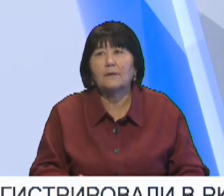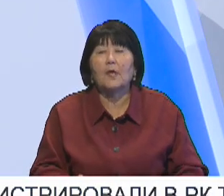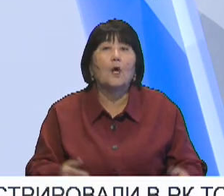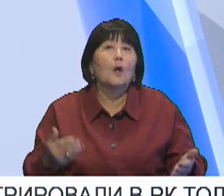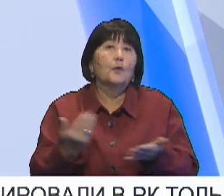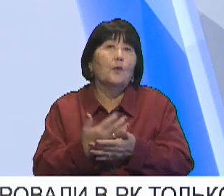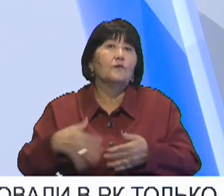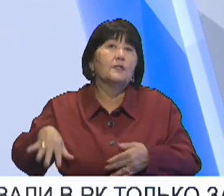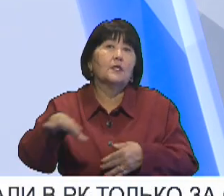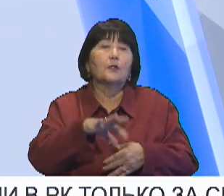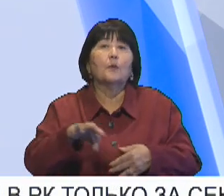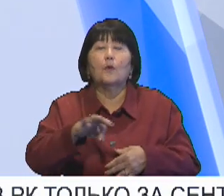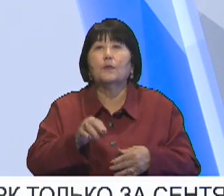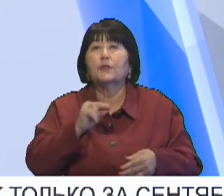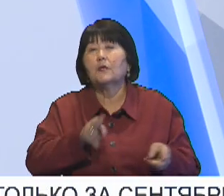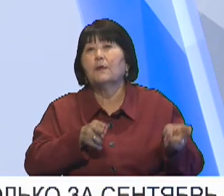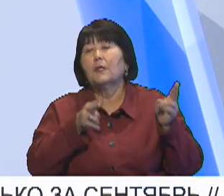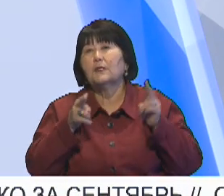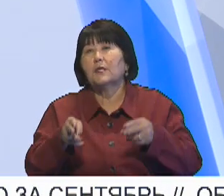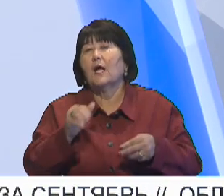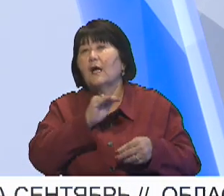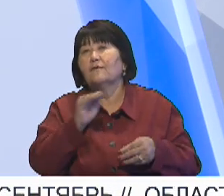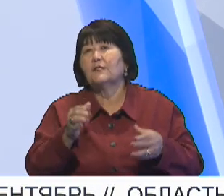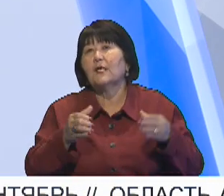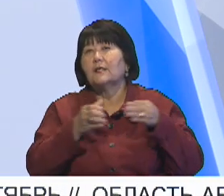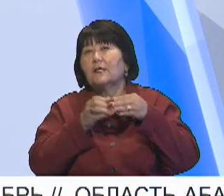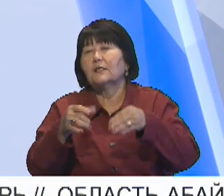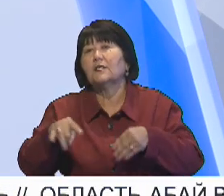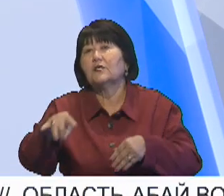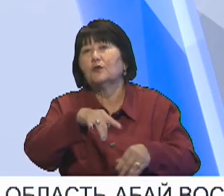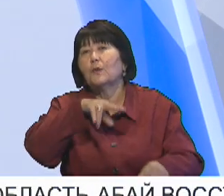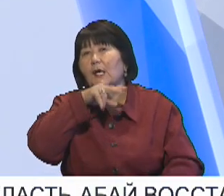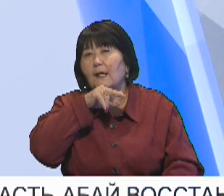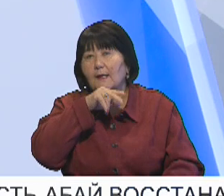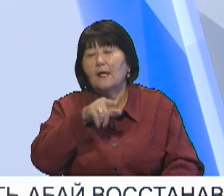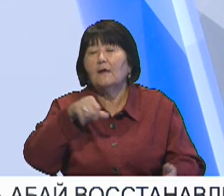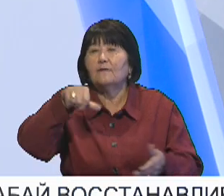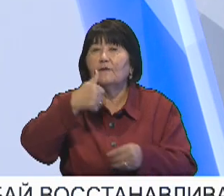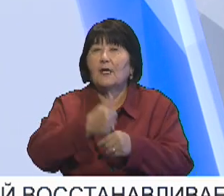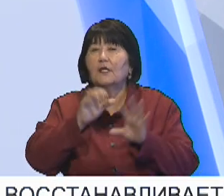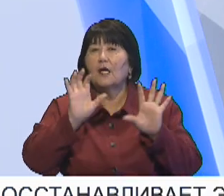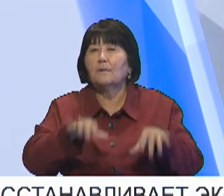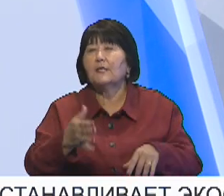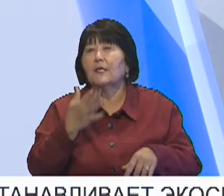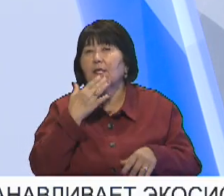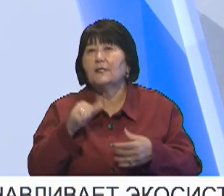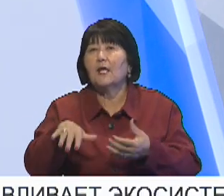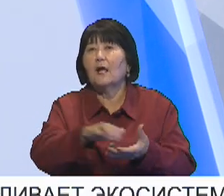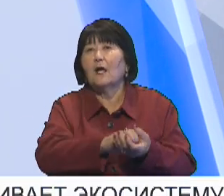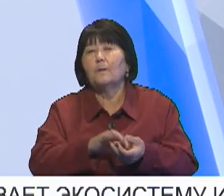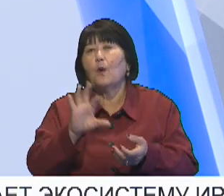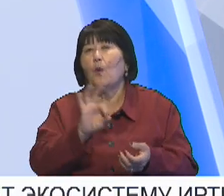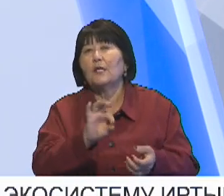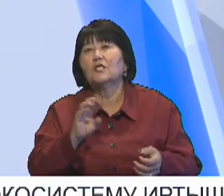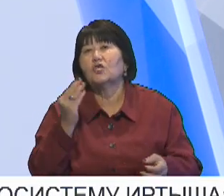новости региона в область рабочей поездкой прибыла официальная делегация из Республики Корея во главе с председателем национальной Ассамблеи у вон